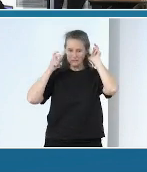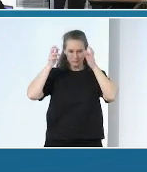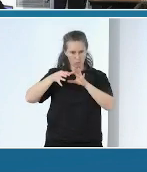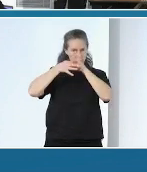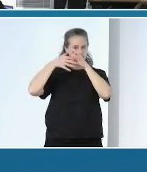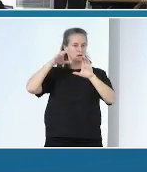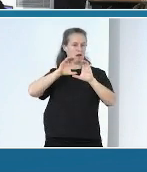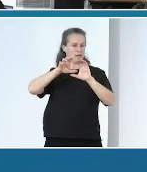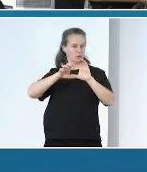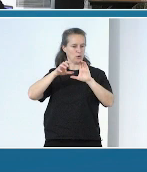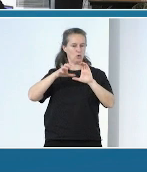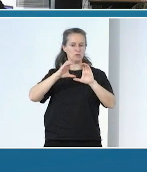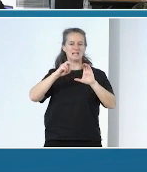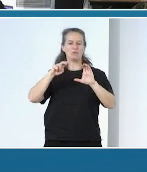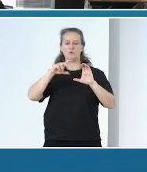vestibulo-cérébelleux.